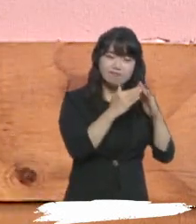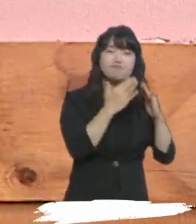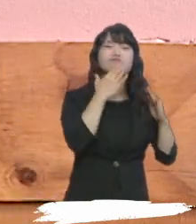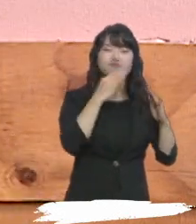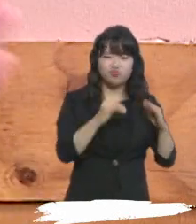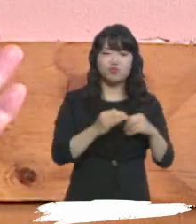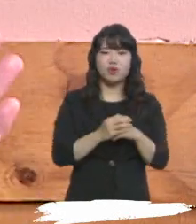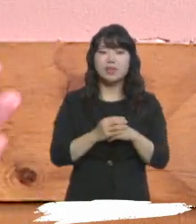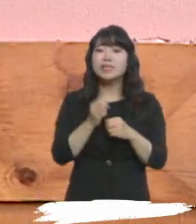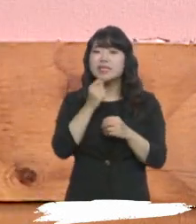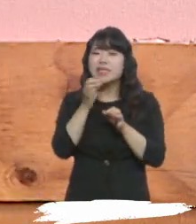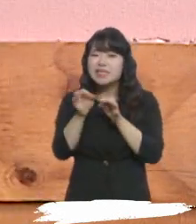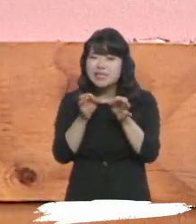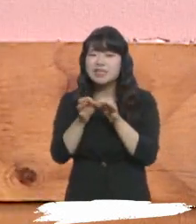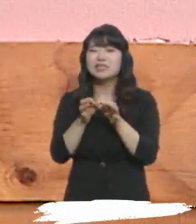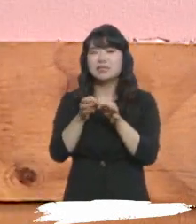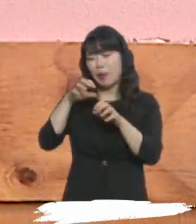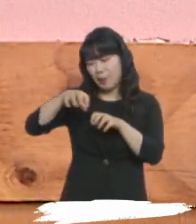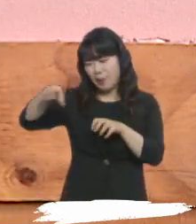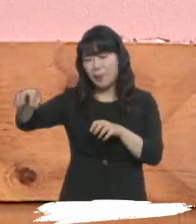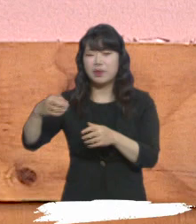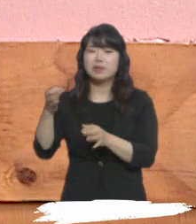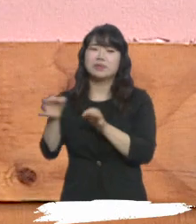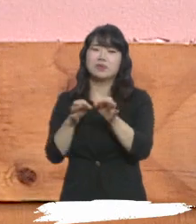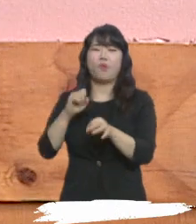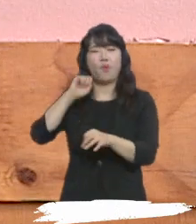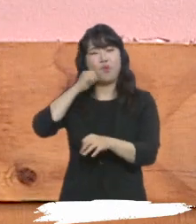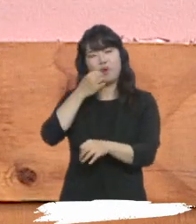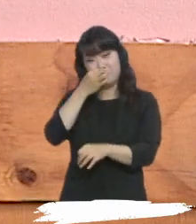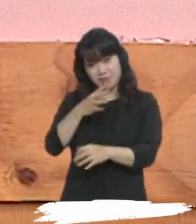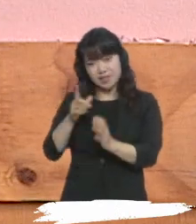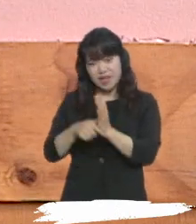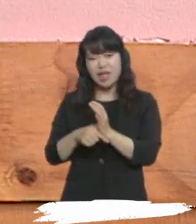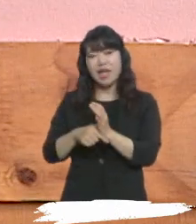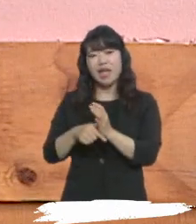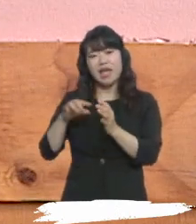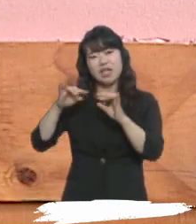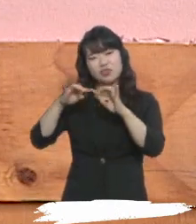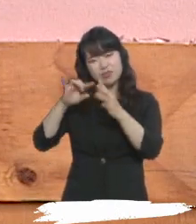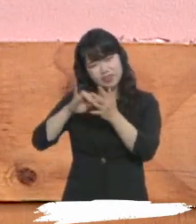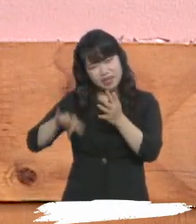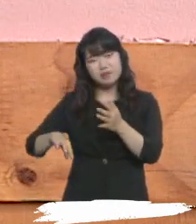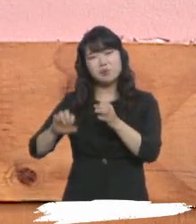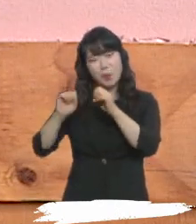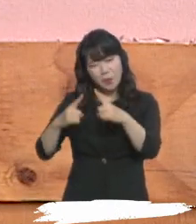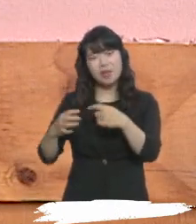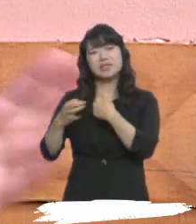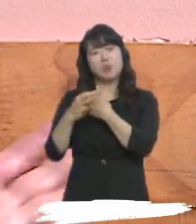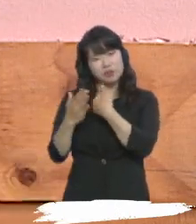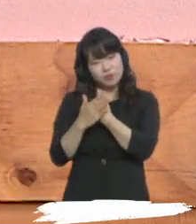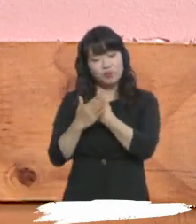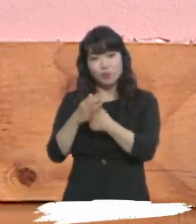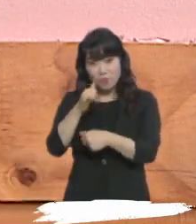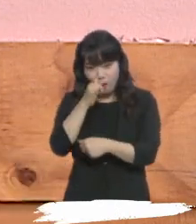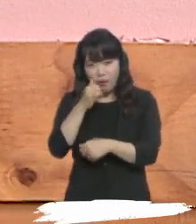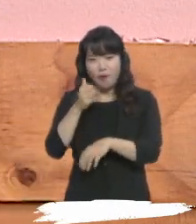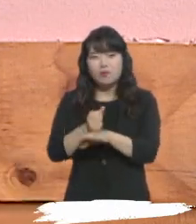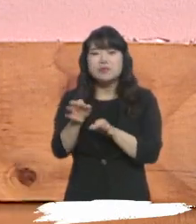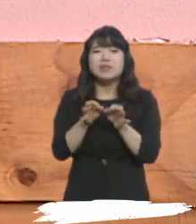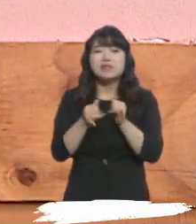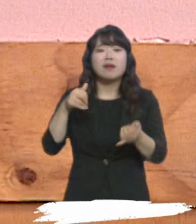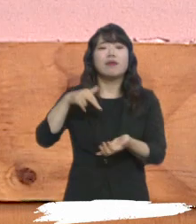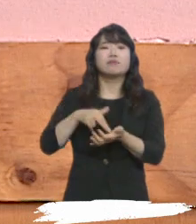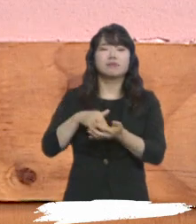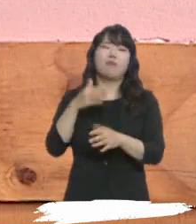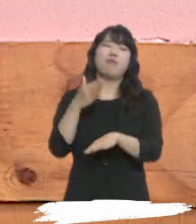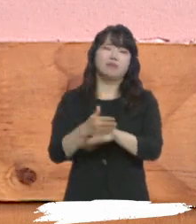없어도 이렇게 요즘같이 장사 안 되고 힘들 때 조금씩 지원해주고 이러면은 우리 이 업소 하는 분들은